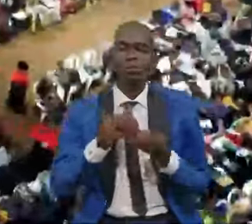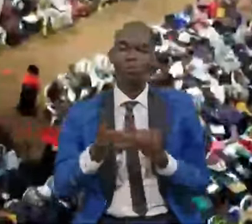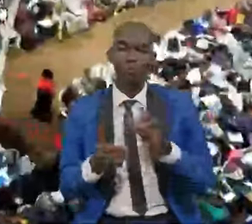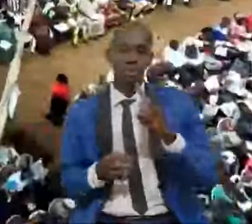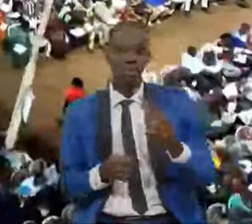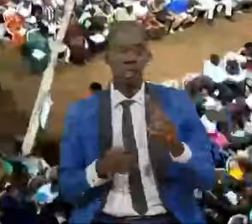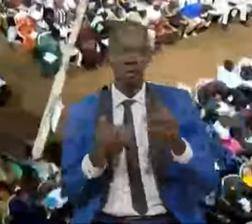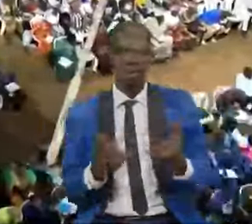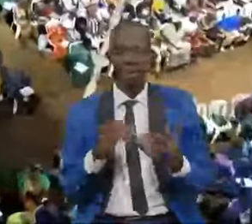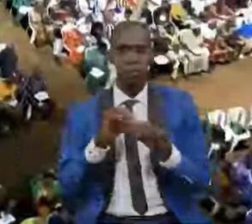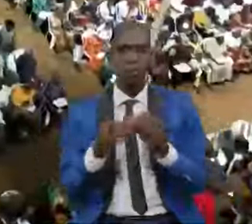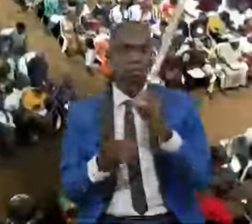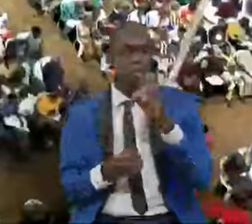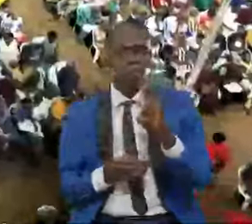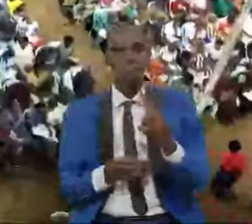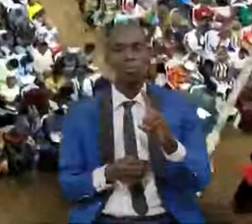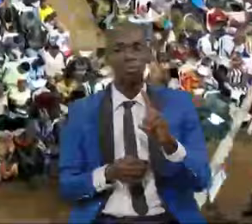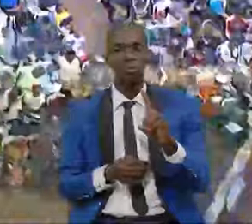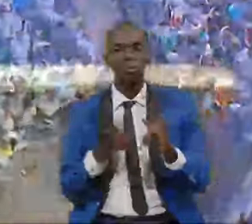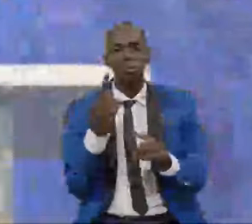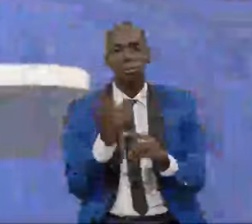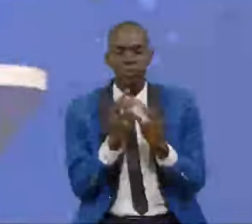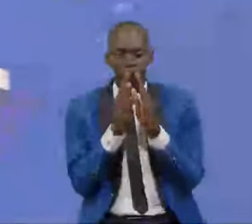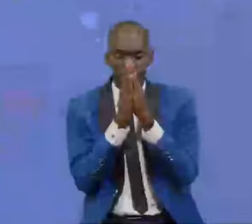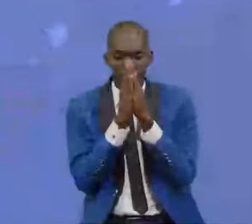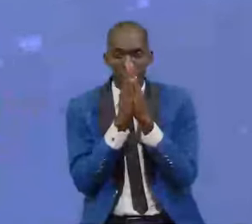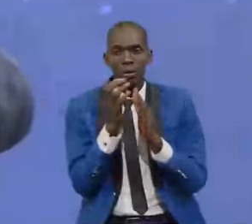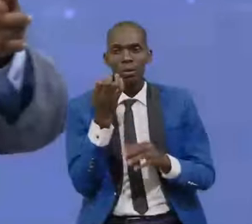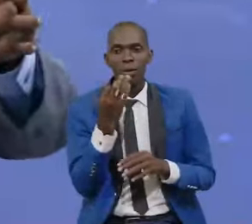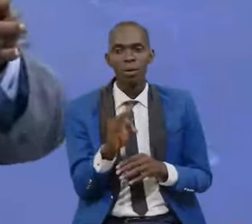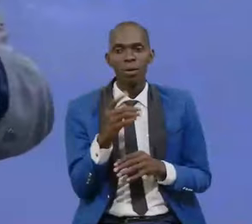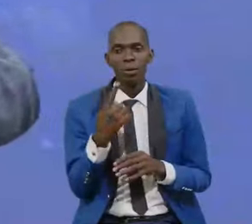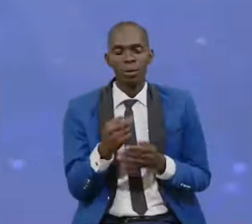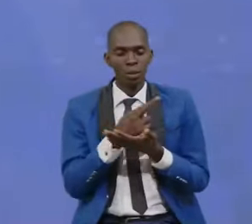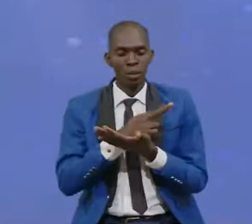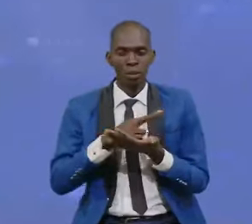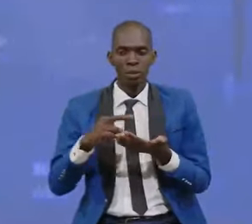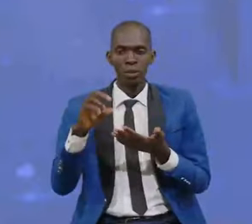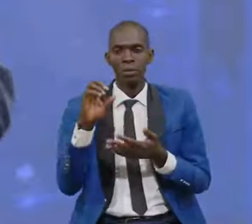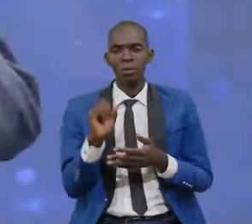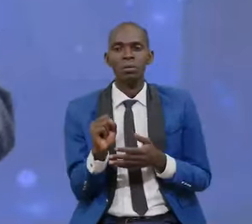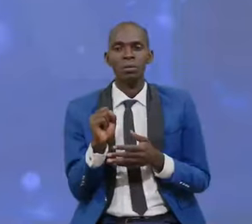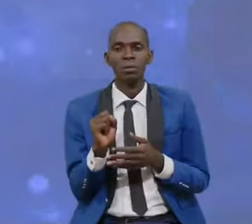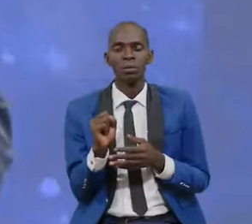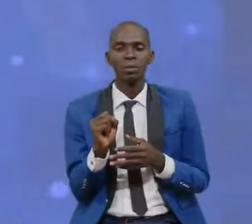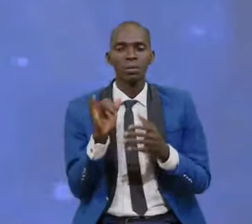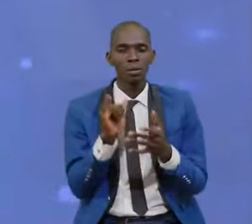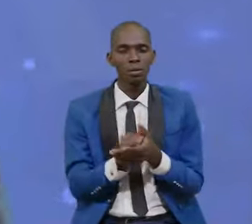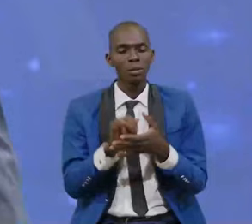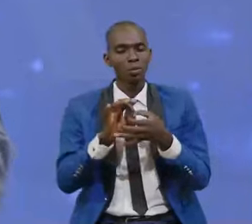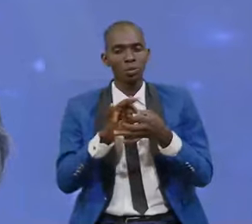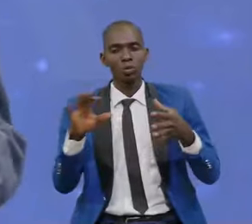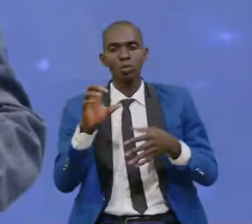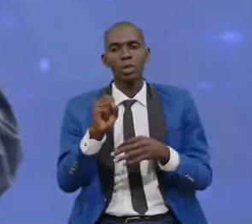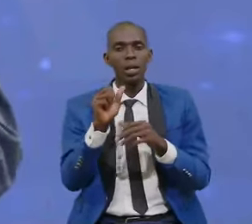Premier point, voyons ça rapidement. La prière du juste qui délie les